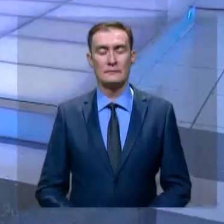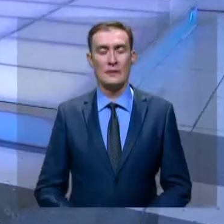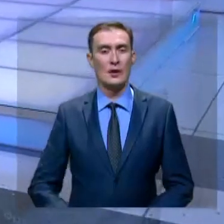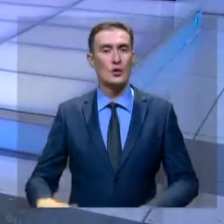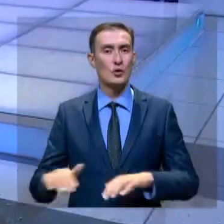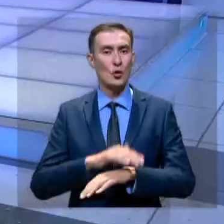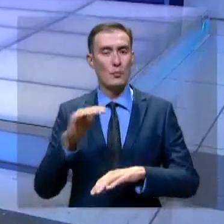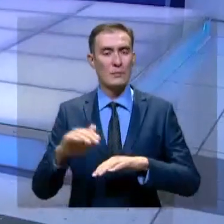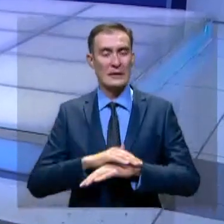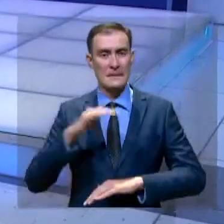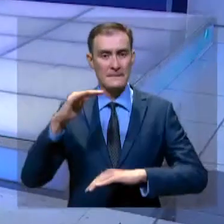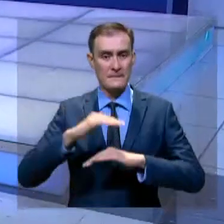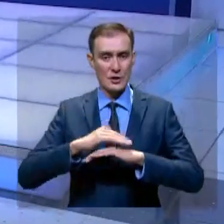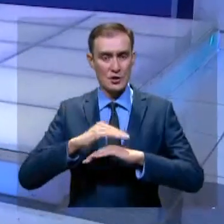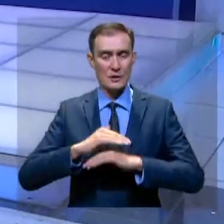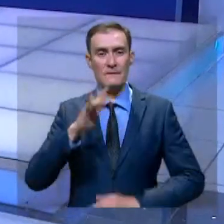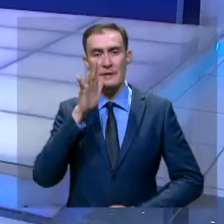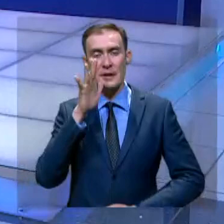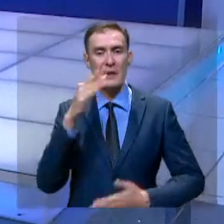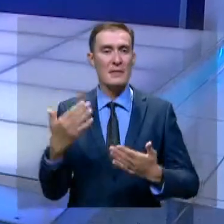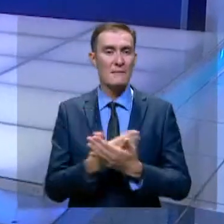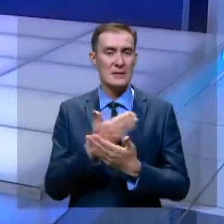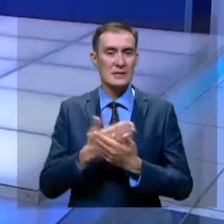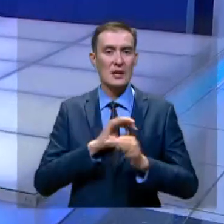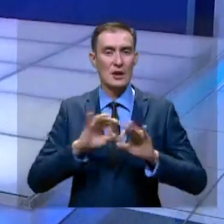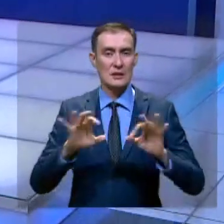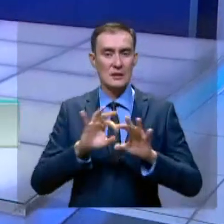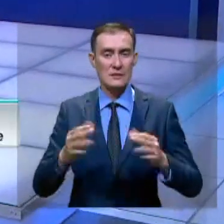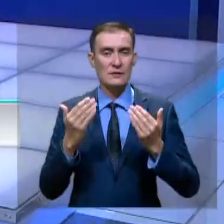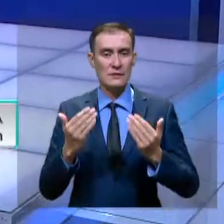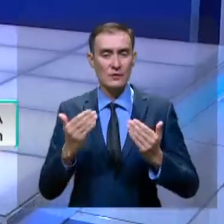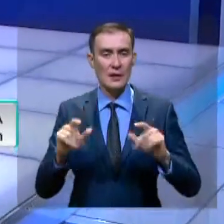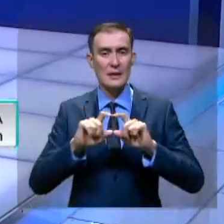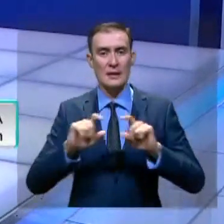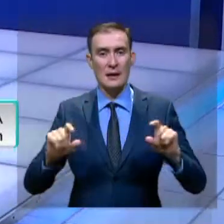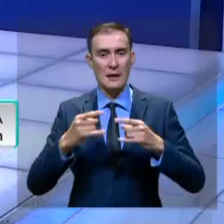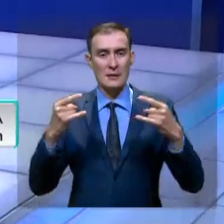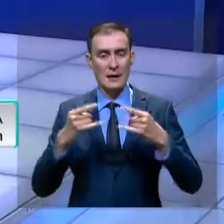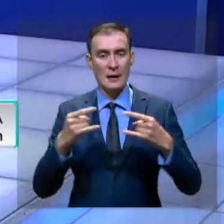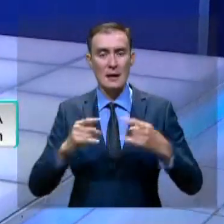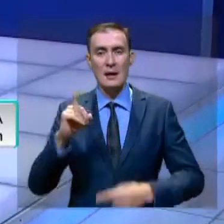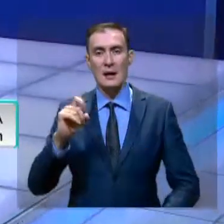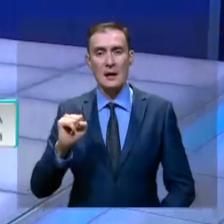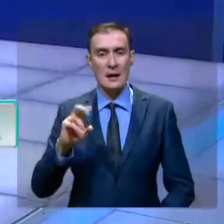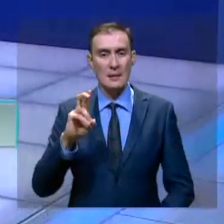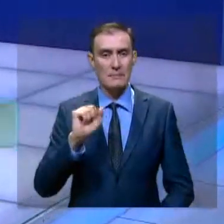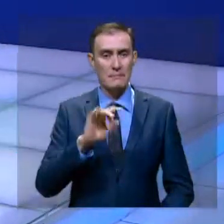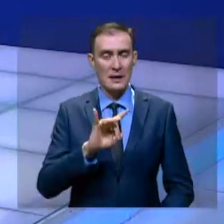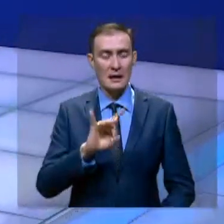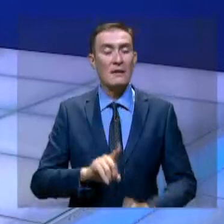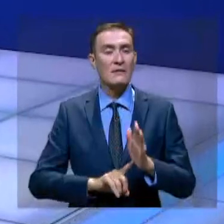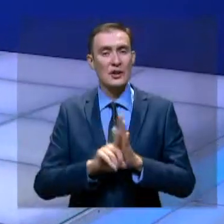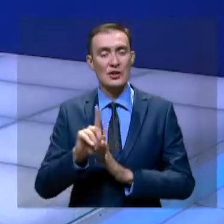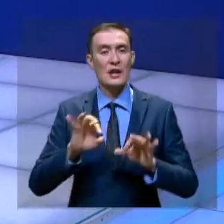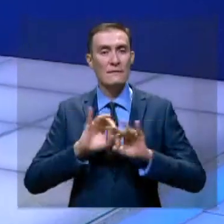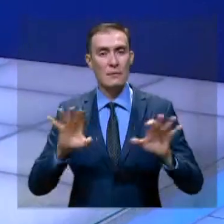Добрый вечер. Время итогов дня. О событиях в стране расскажем вам мы, Дмитрий Двойнев. И Динара Жанбатырова. Сурдоперевод обеспечивает Хасан Исраилов. И в начале выпуска